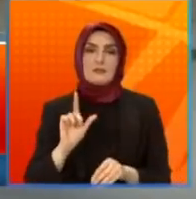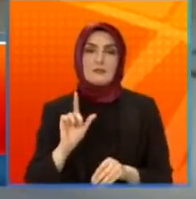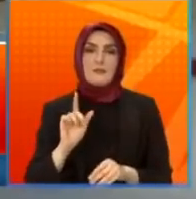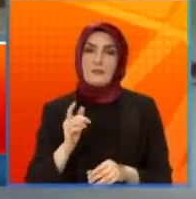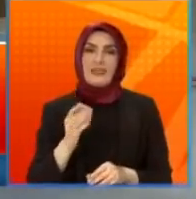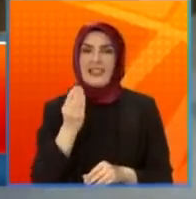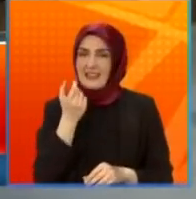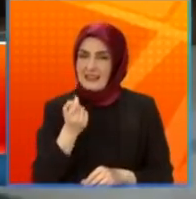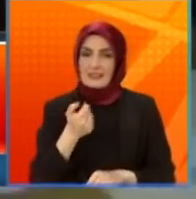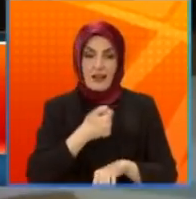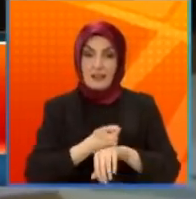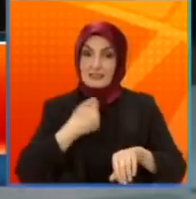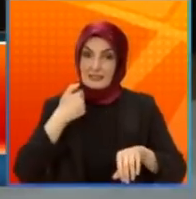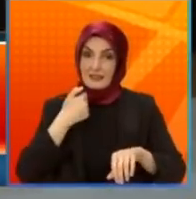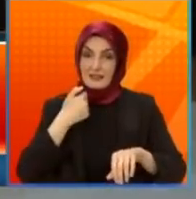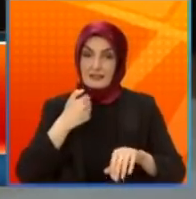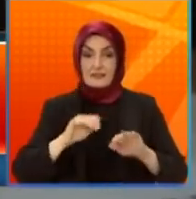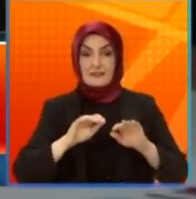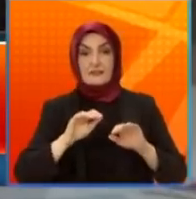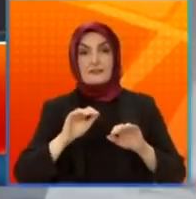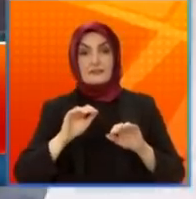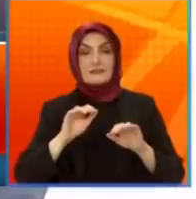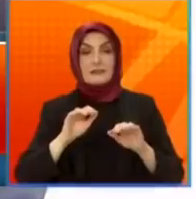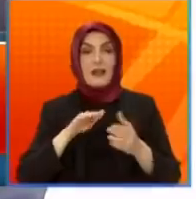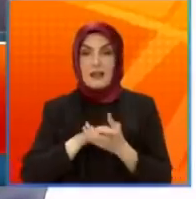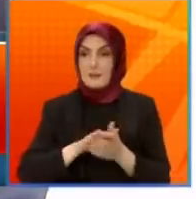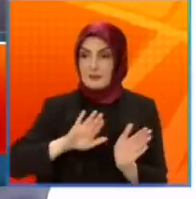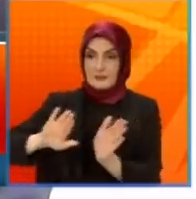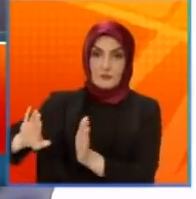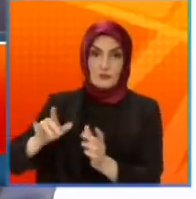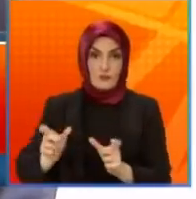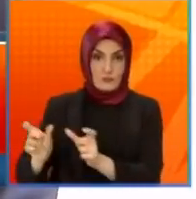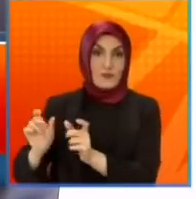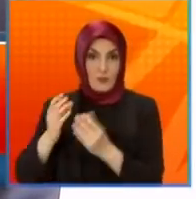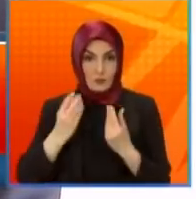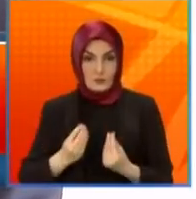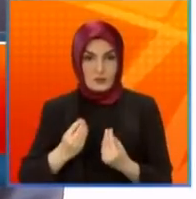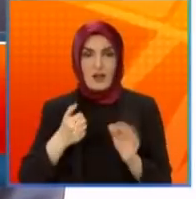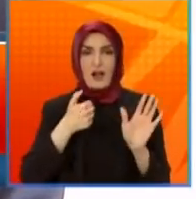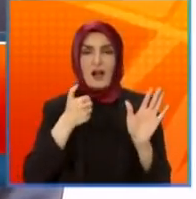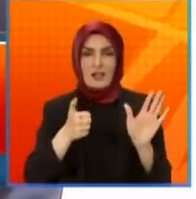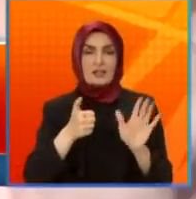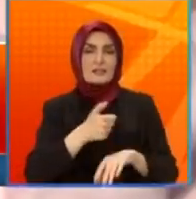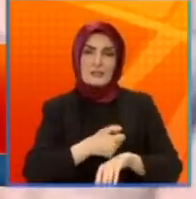6 saat bu şekilde kalırsa ayakkabı orada 6 saatten sonra virüs canlı kalmaz üzerinde.